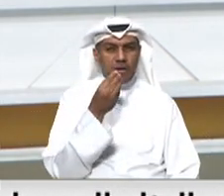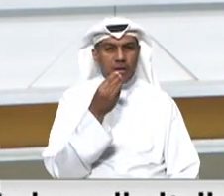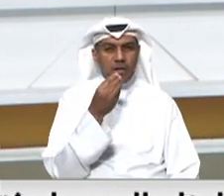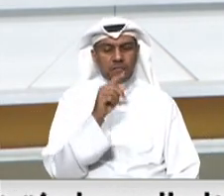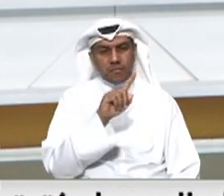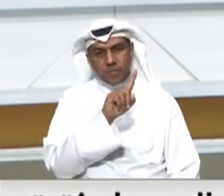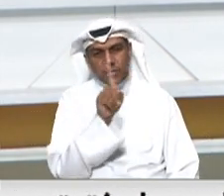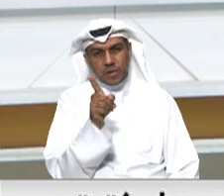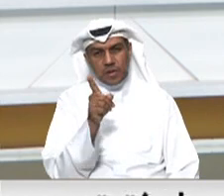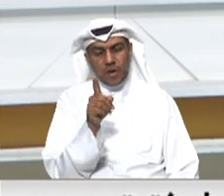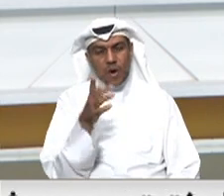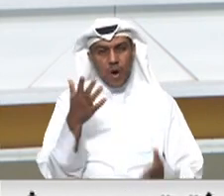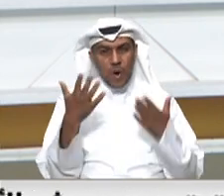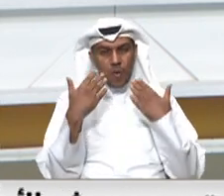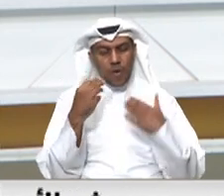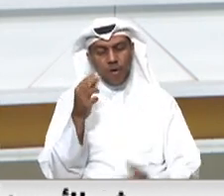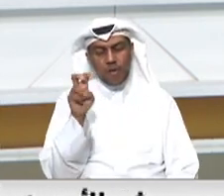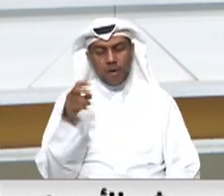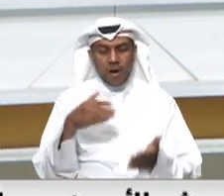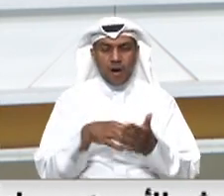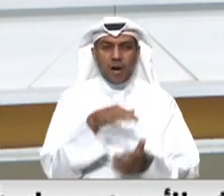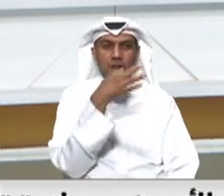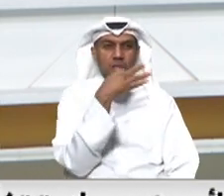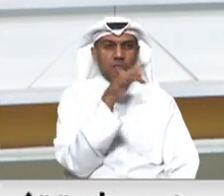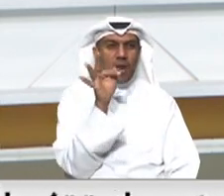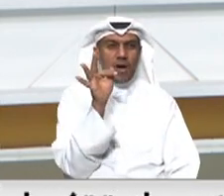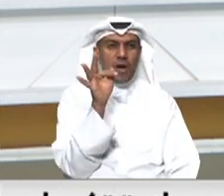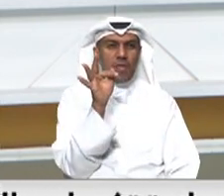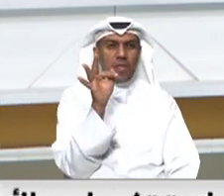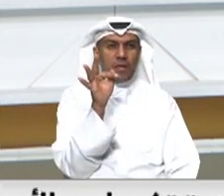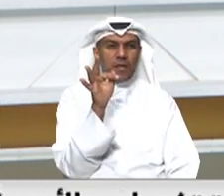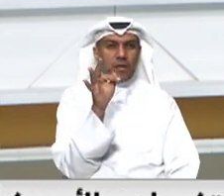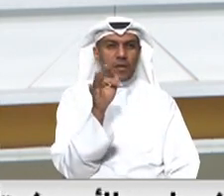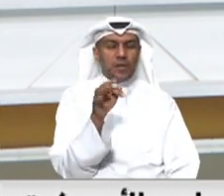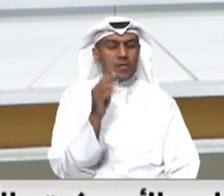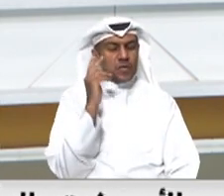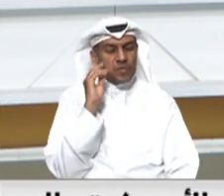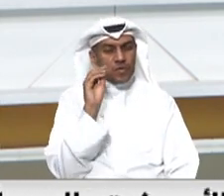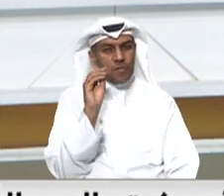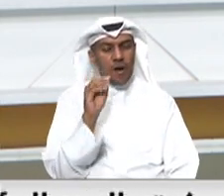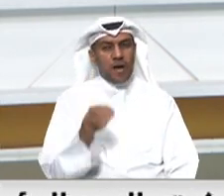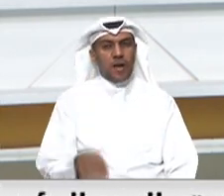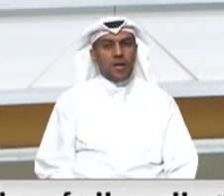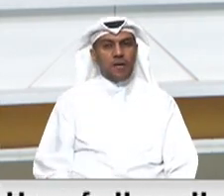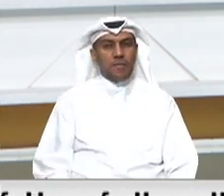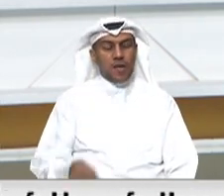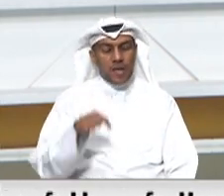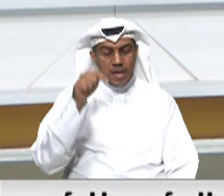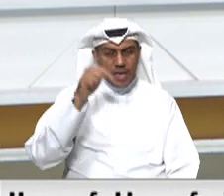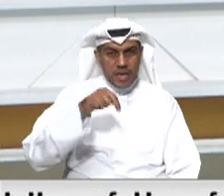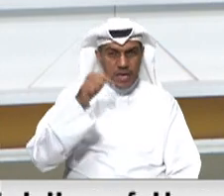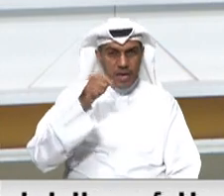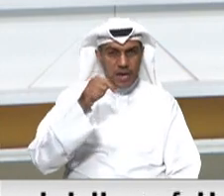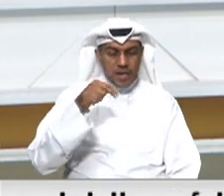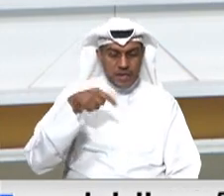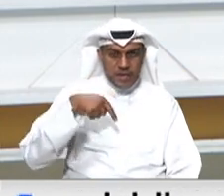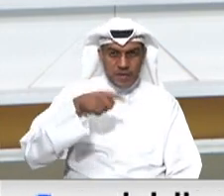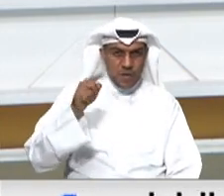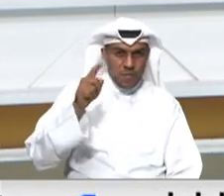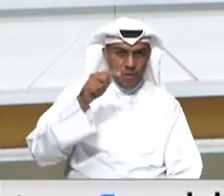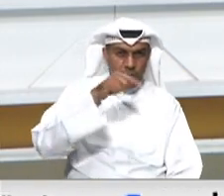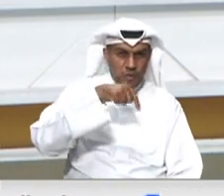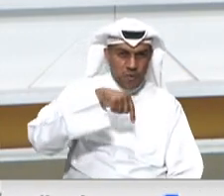بين 8 إلى 30 كيلومتر ساعة. وأيضا أعزائي المشاهدين الأجواء الجافة مستمرة معانا خلال الأيام المقبلة،